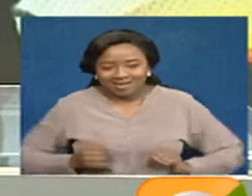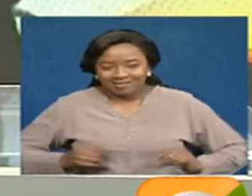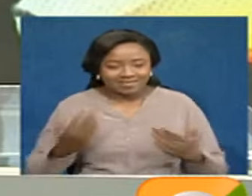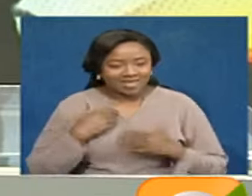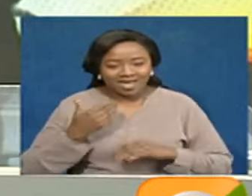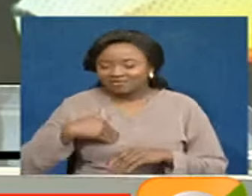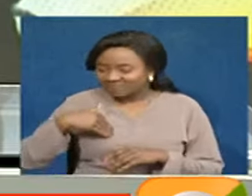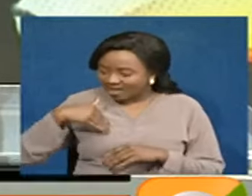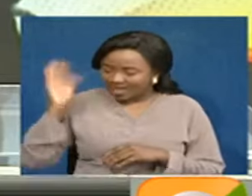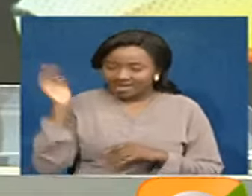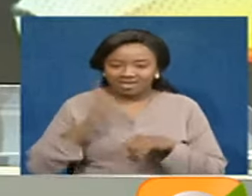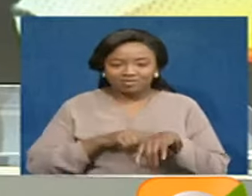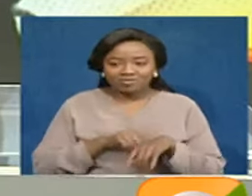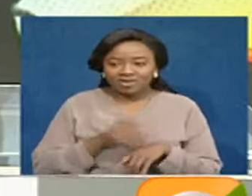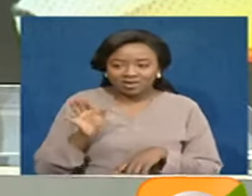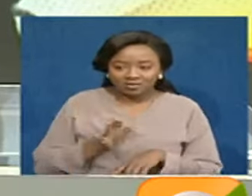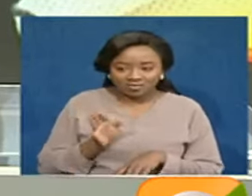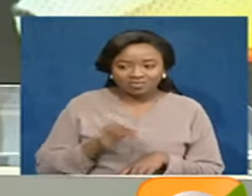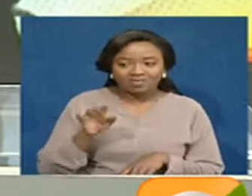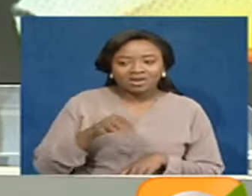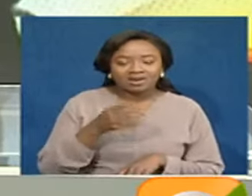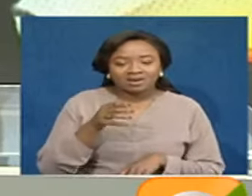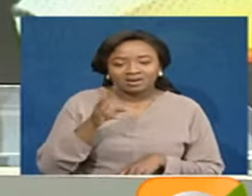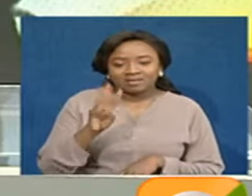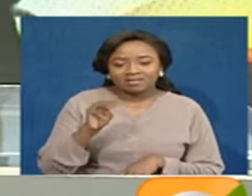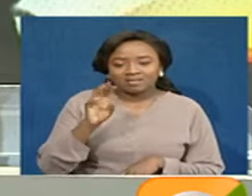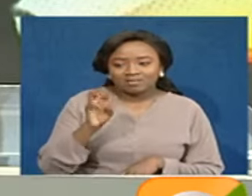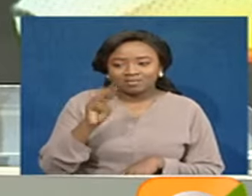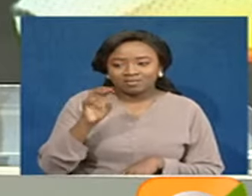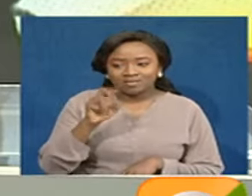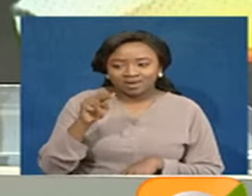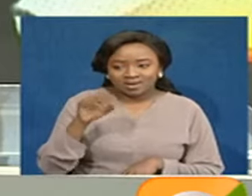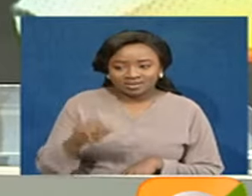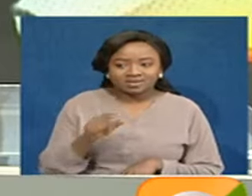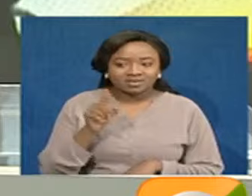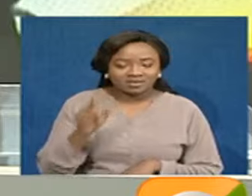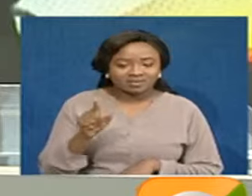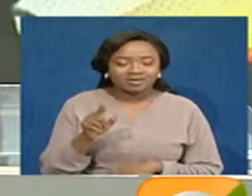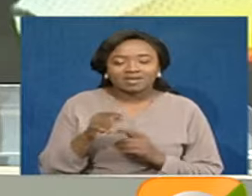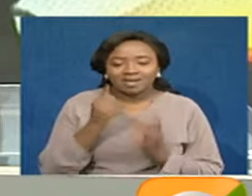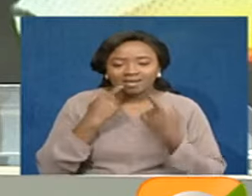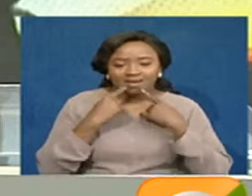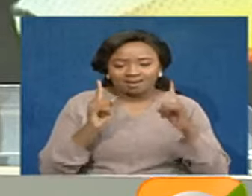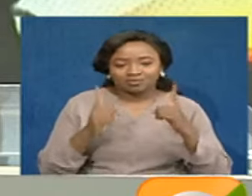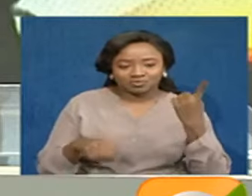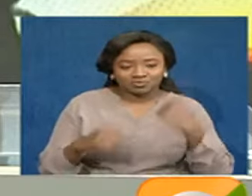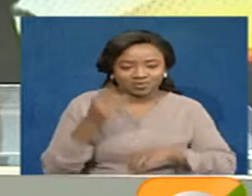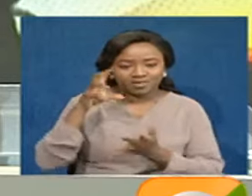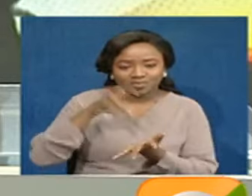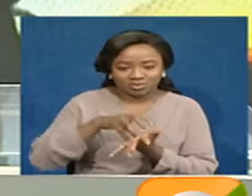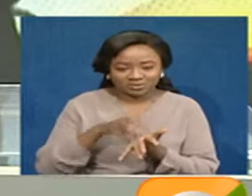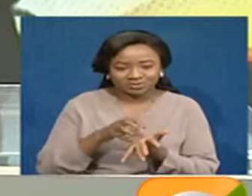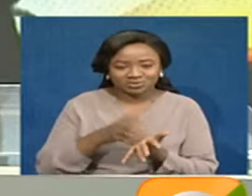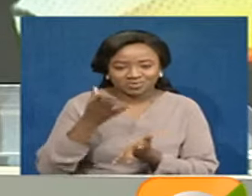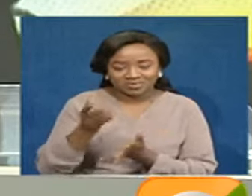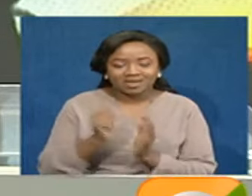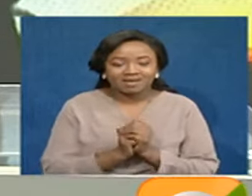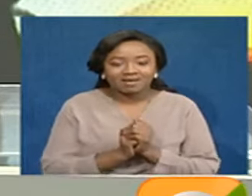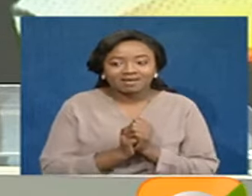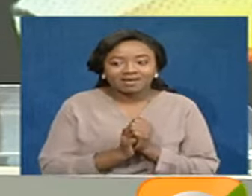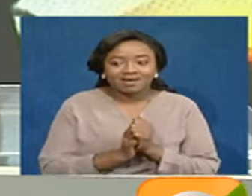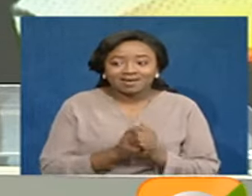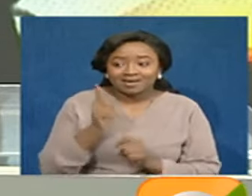Ushindi wa Mkenya Hulda Moraa Momanyi kwenye uchaguzi wa jimbo la Minnesota nchini Marekani, katika kijiji cha Nyamemiso, kaunti ya